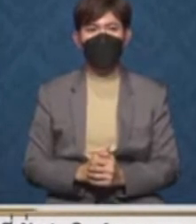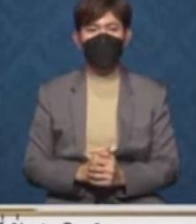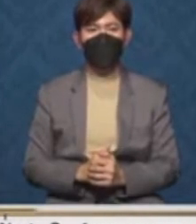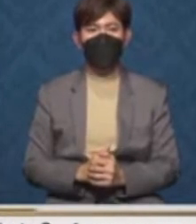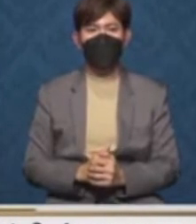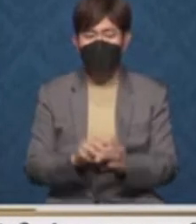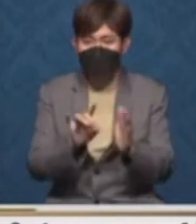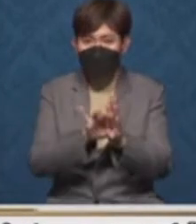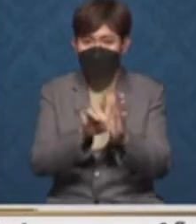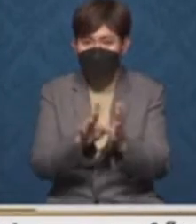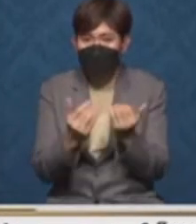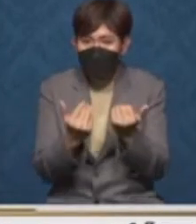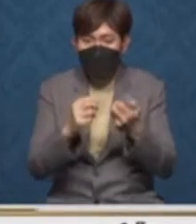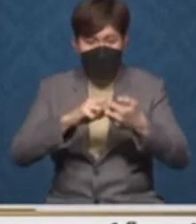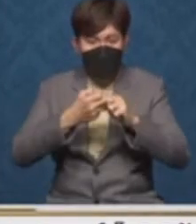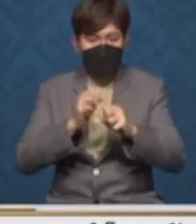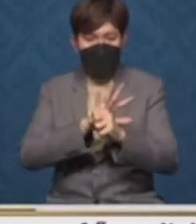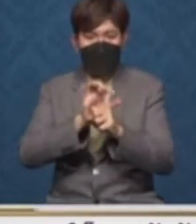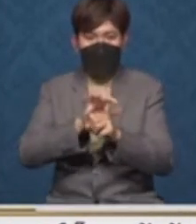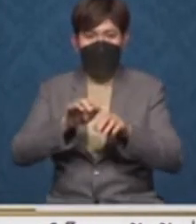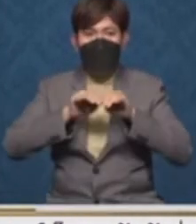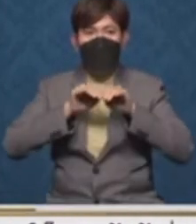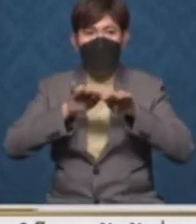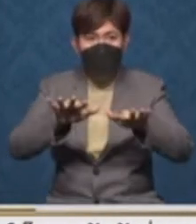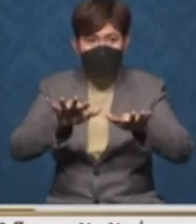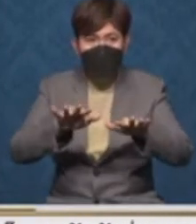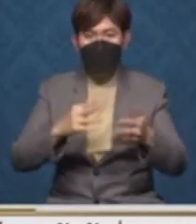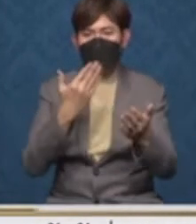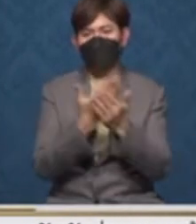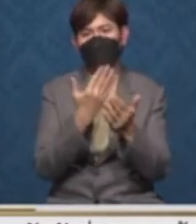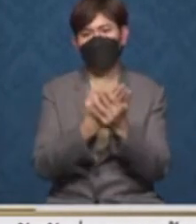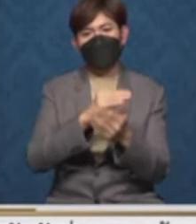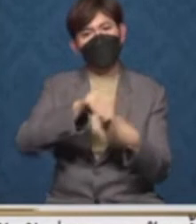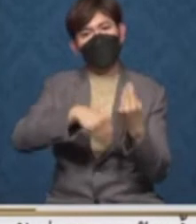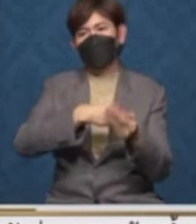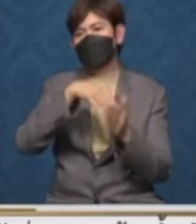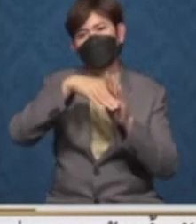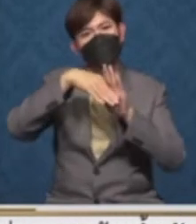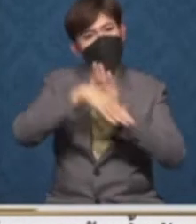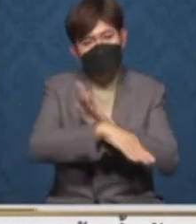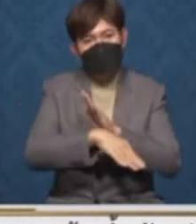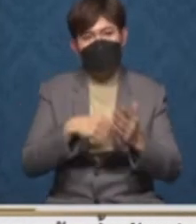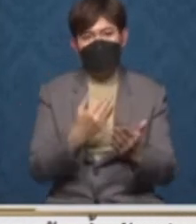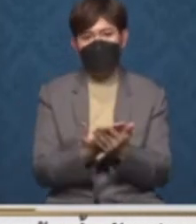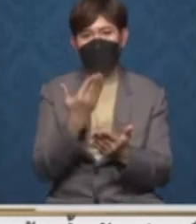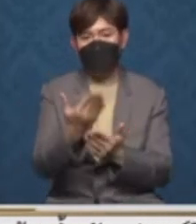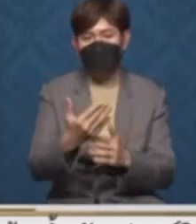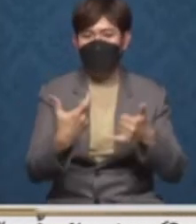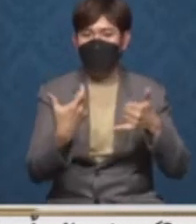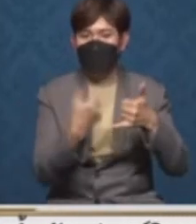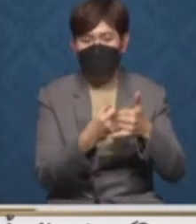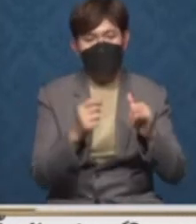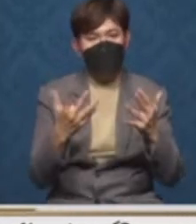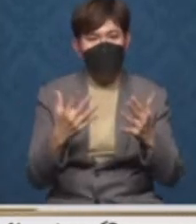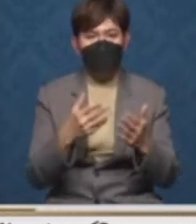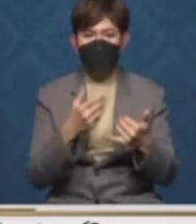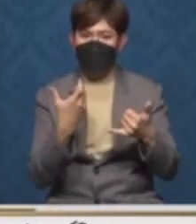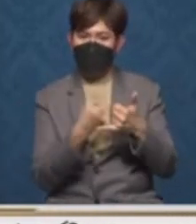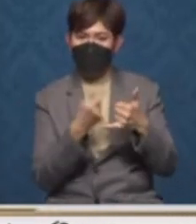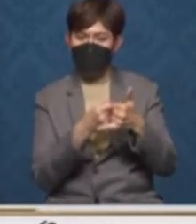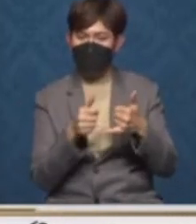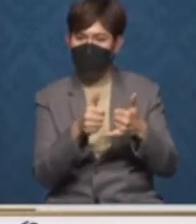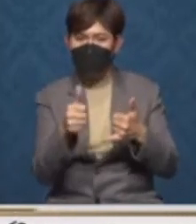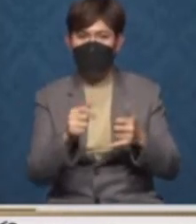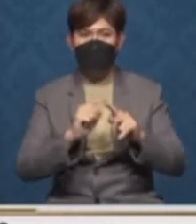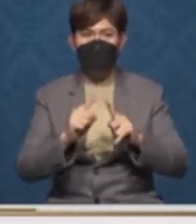ท่ามกลางวิกฤตโควิดขาดแคลนเงินที่จะซื้อวัคซีนดีๆและความอดอยากหิ